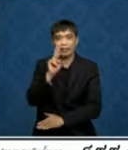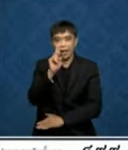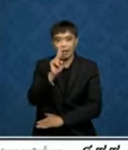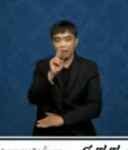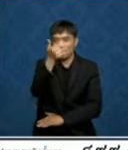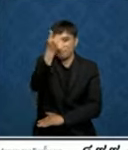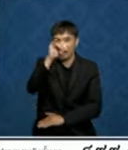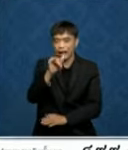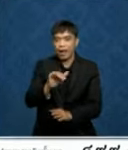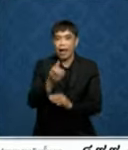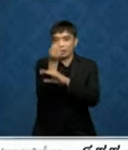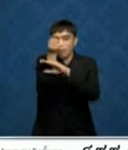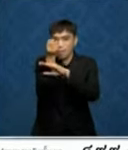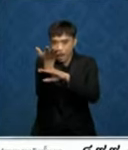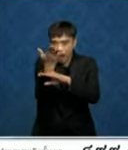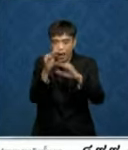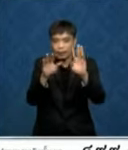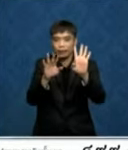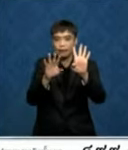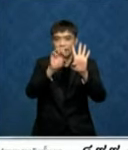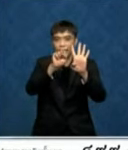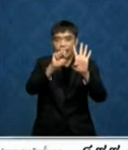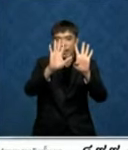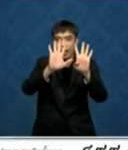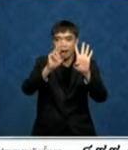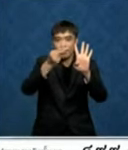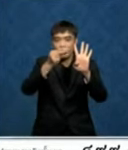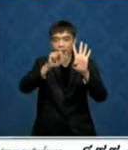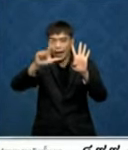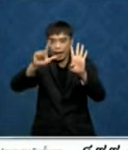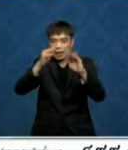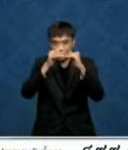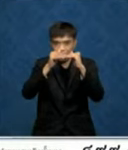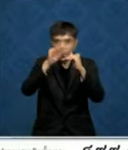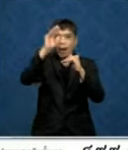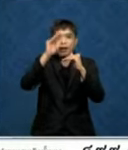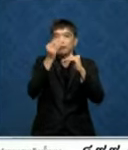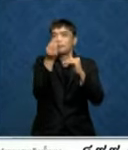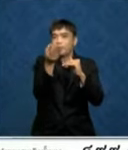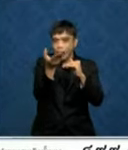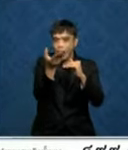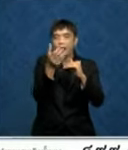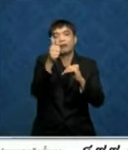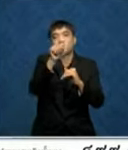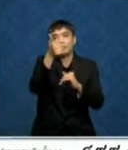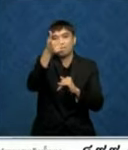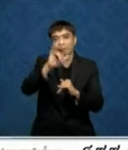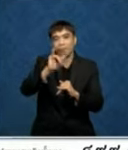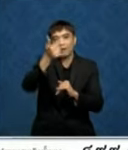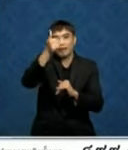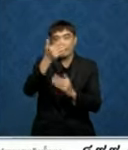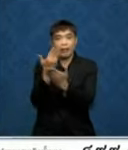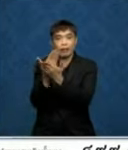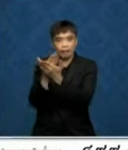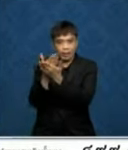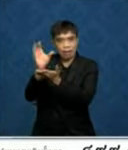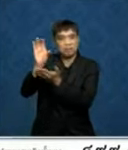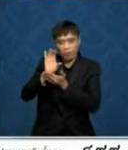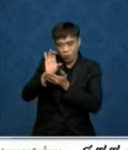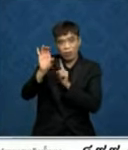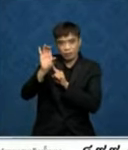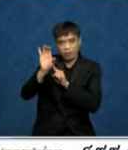ว่า 450,000 ล้านบาทก็ได้ดังนั้นแหล่งที่มาของเงินเหล่านี้นะครับจำเป็นที่จะต้องมี